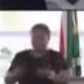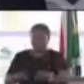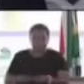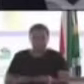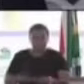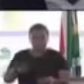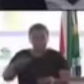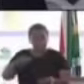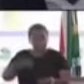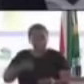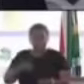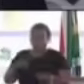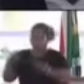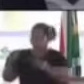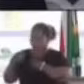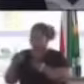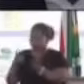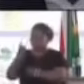ukuzobonga